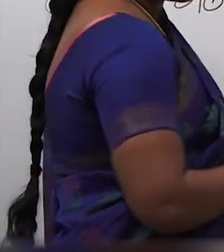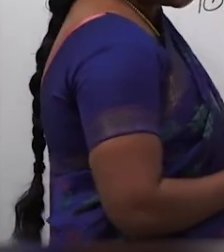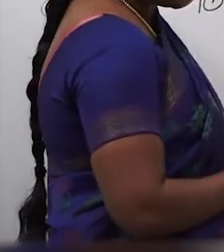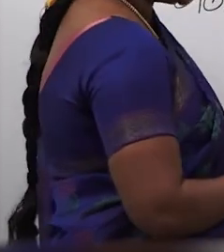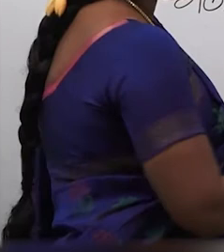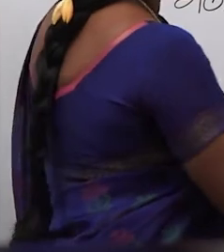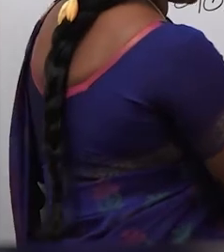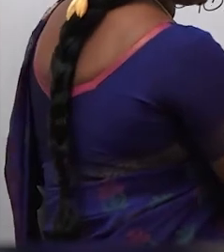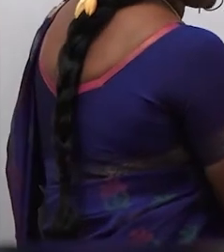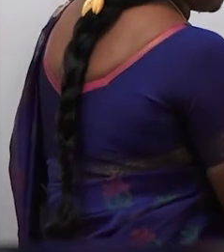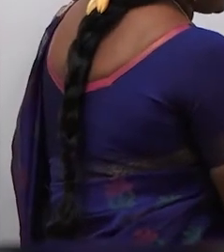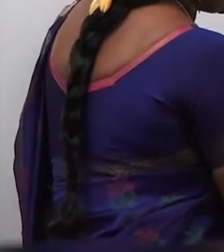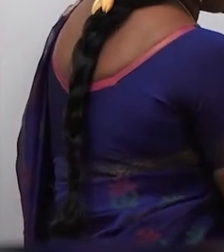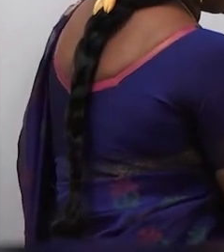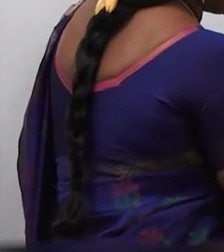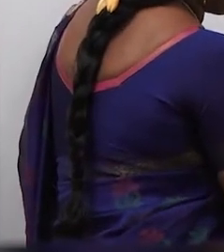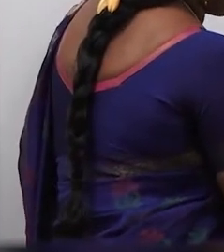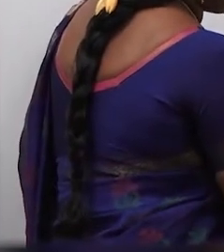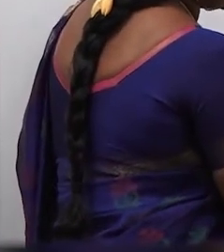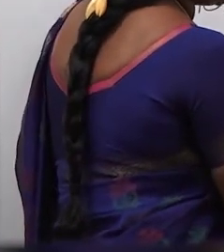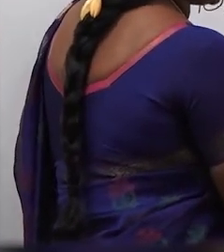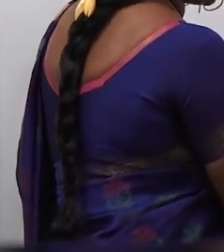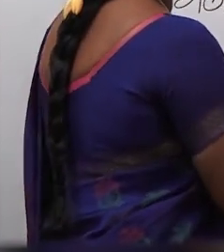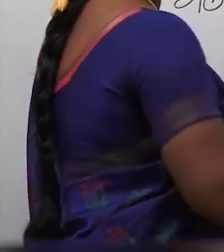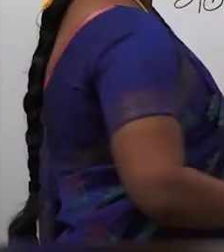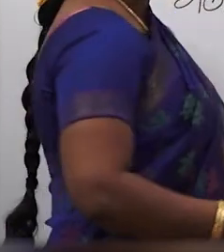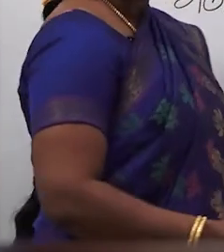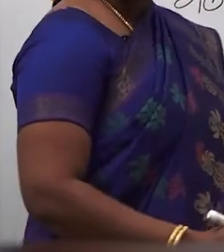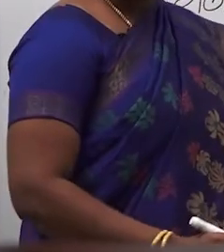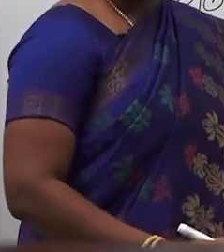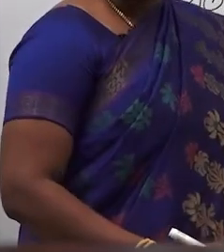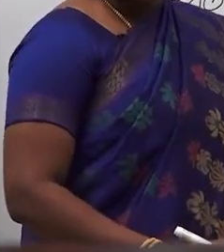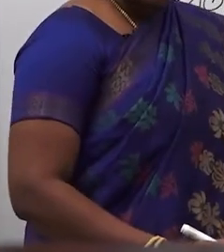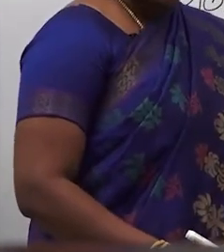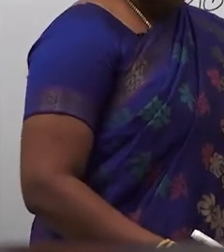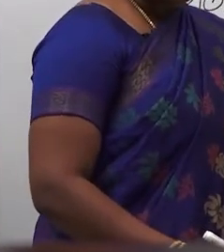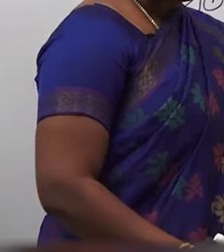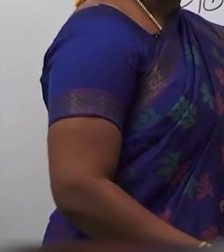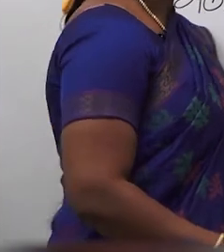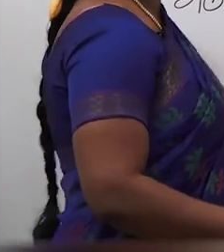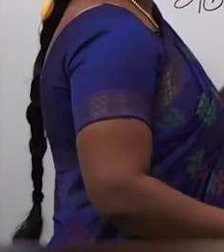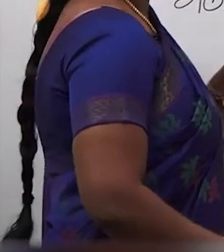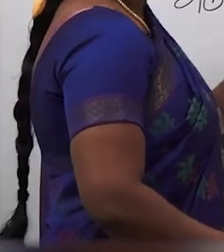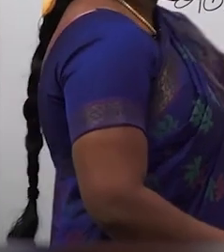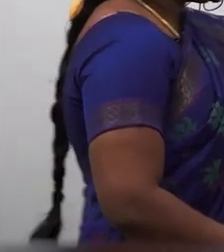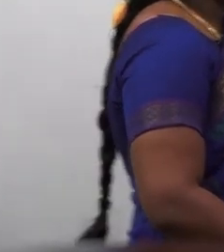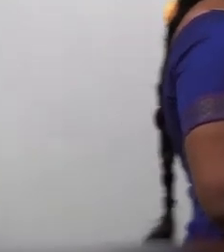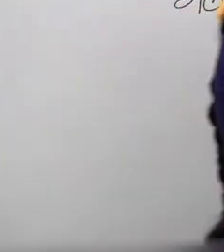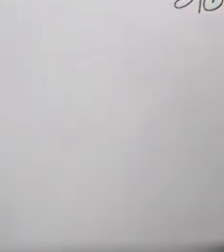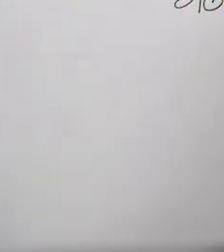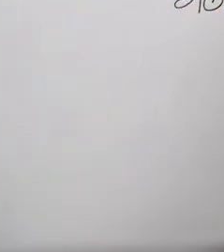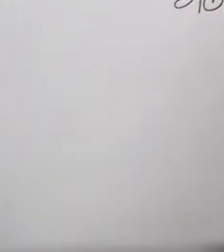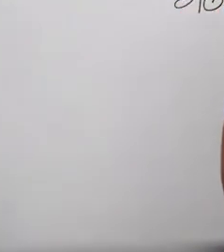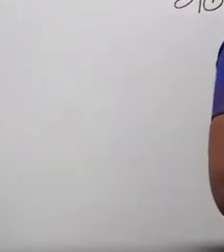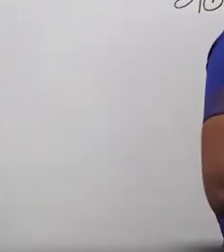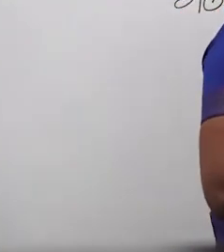பொதுவான கதிர் போகுது. அது ஏற்படுத்தக்கூடிய அந்த கோணங்கள் இருக்கு இல்லையா, இதுதான் வந்து அடுத்துள்ள கோணங்கள். அடுத்து